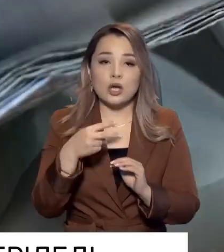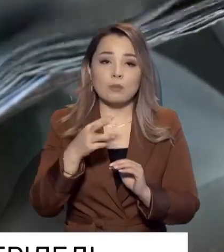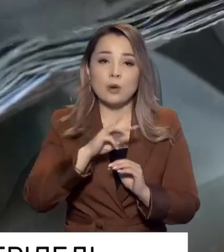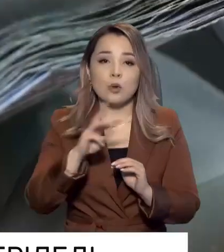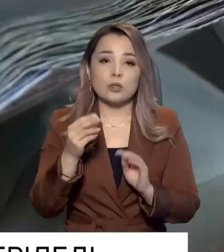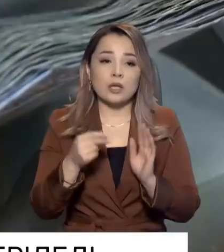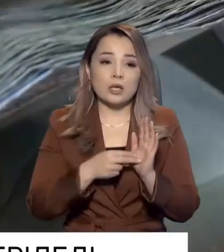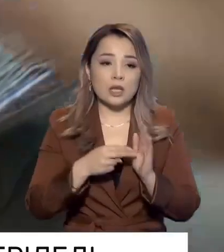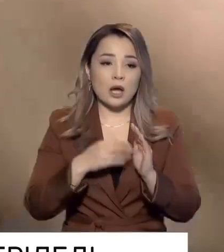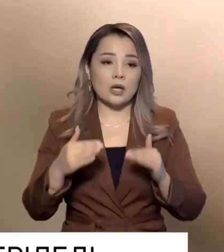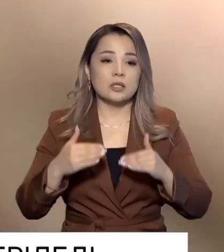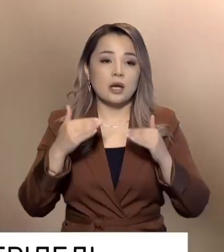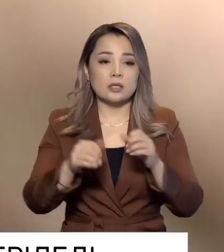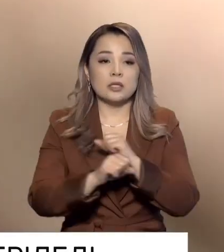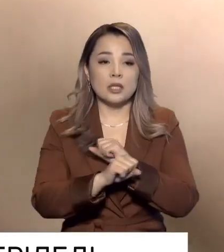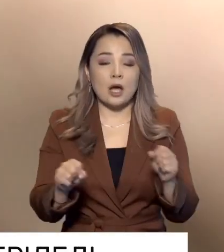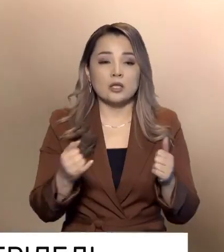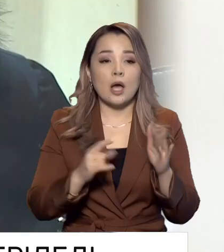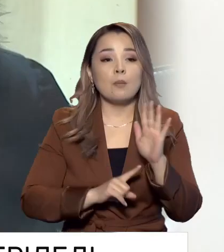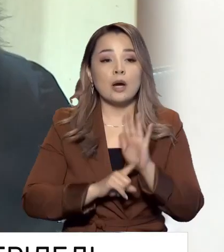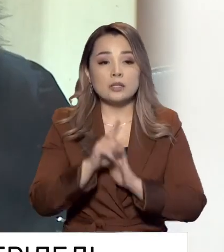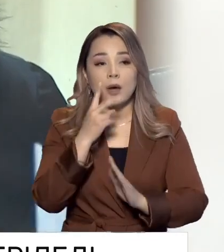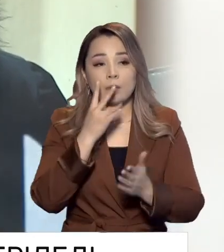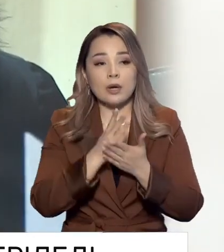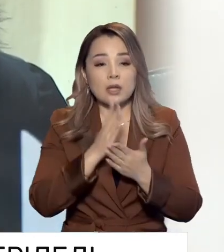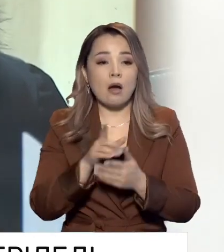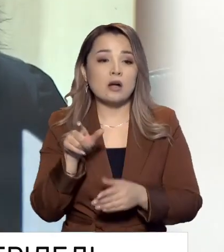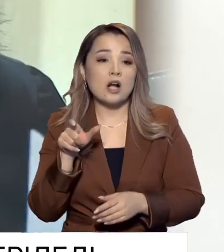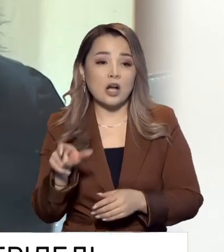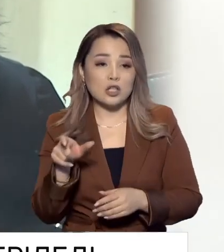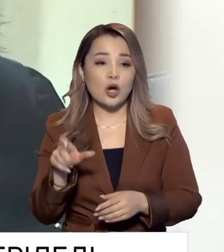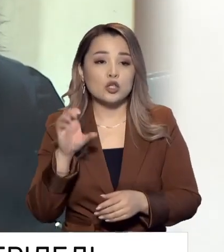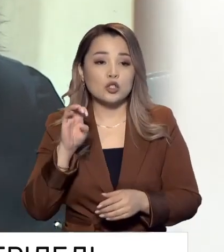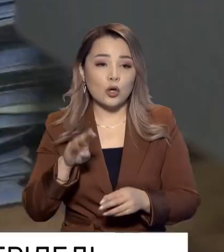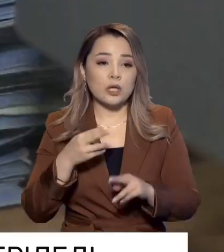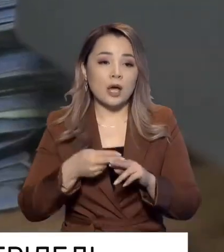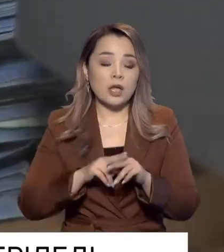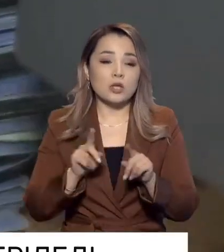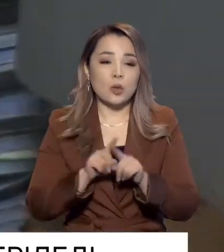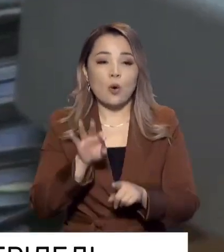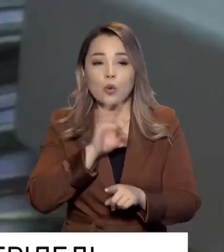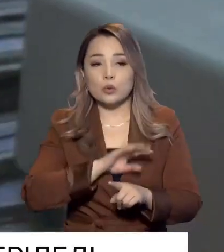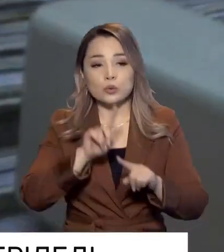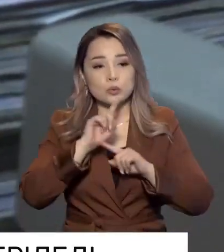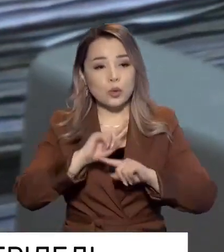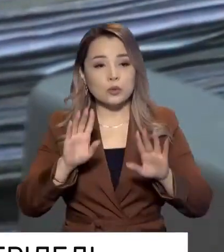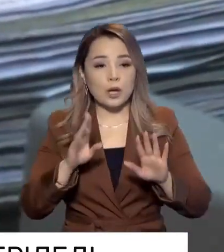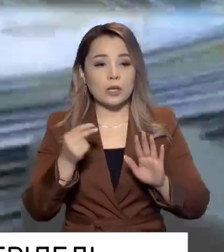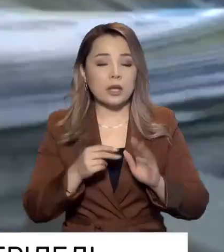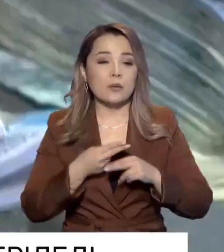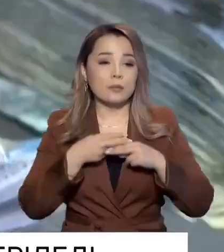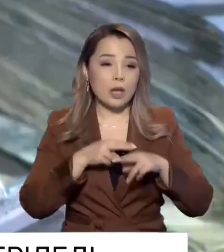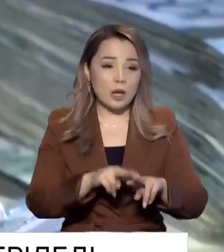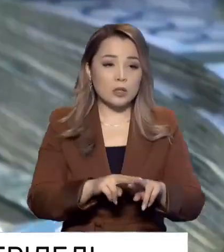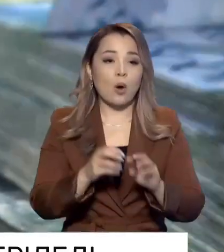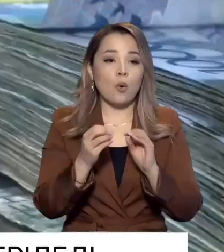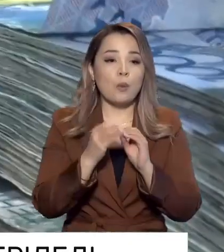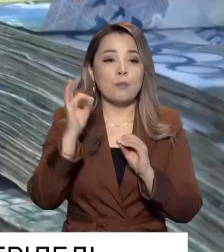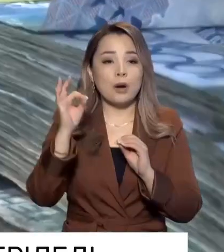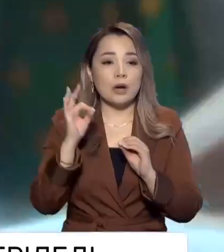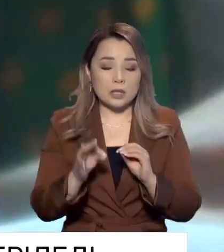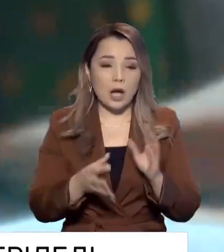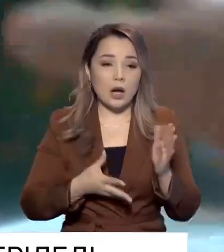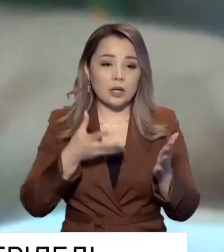миллион теңгеден аспауы тиіс. Бастама ағымдағы және карточкалық шоттарға қолданылмайды. Бюджет қаражатынан берілетін